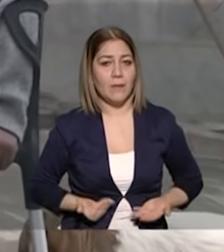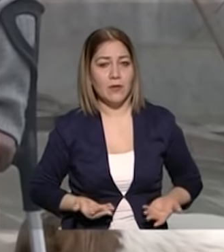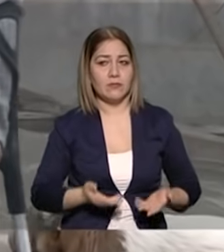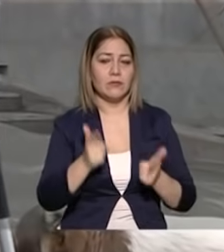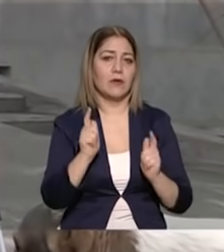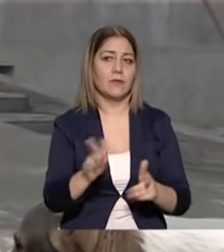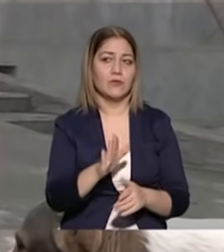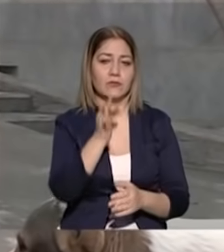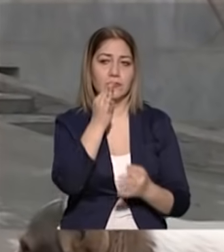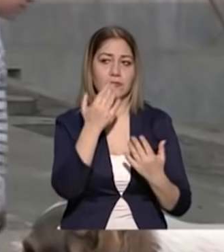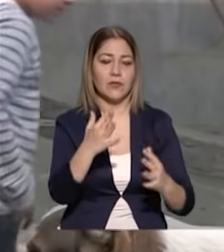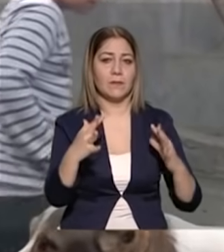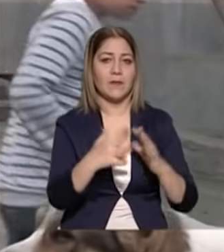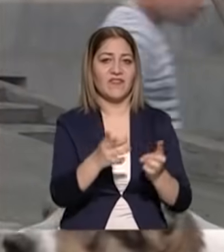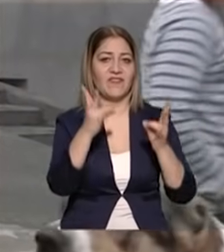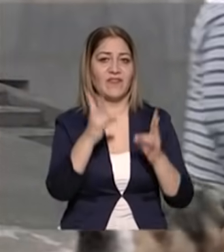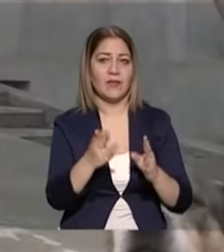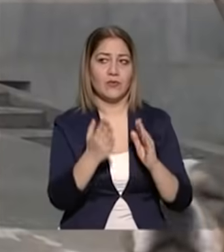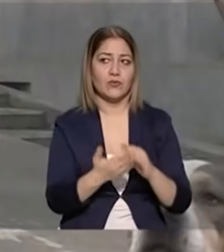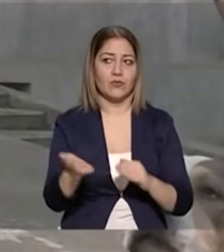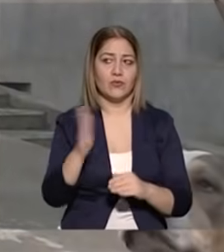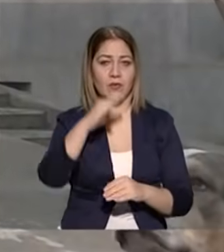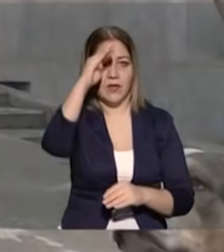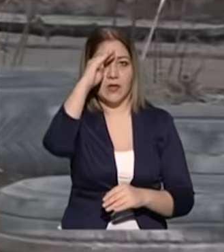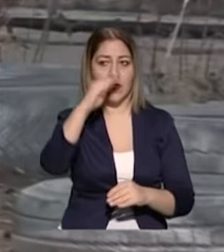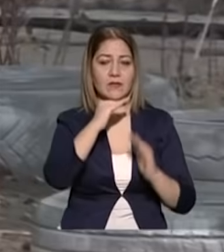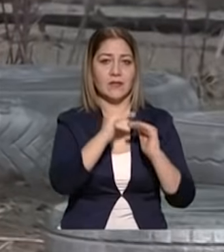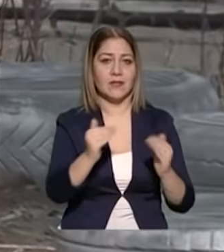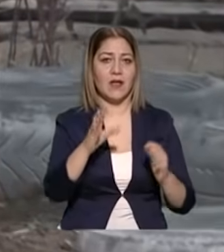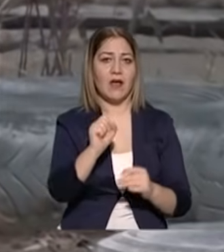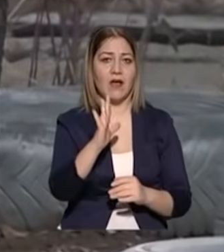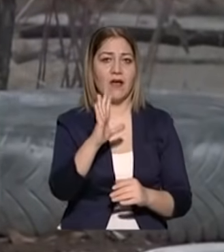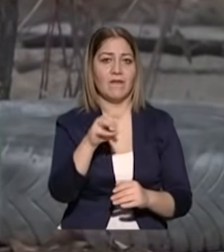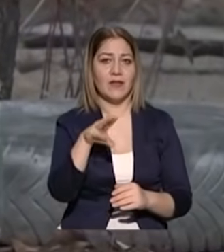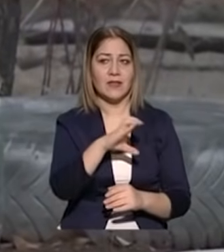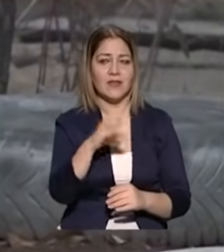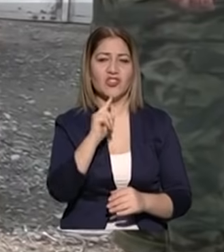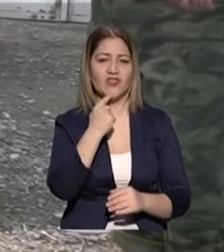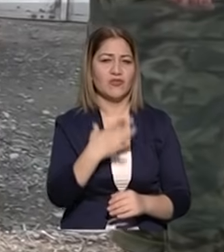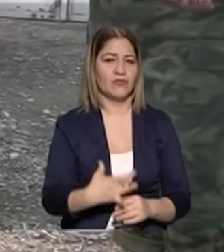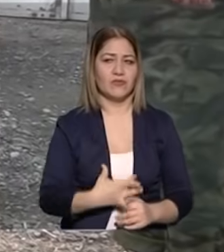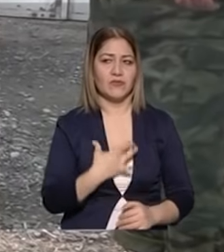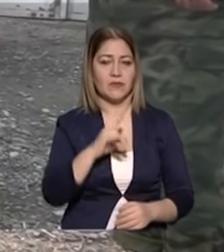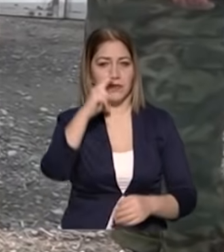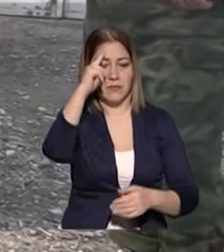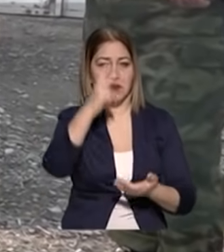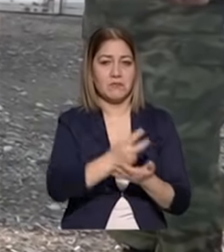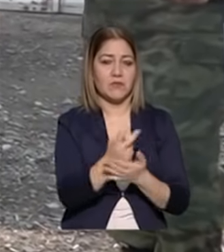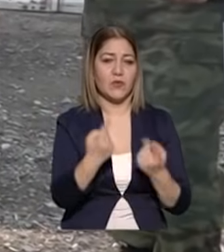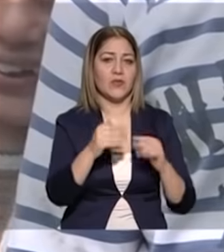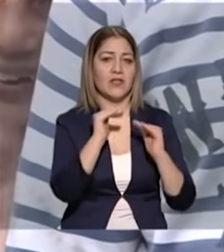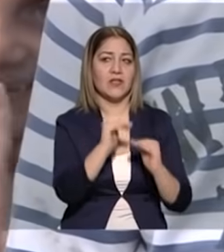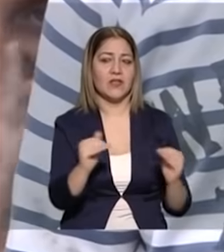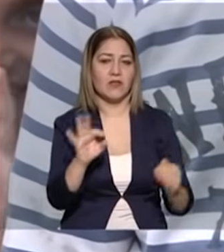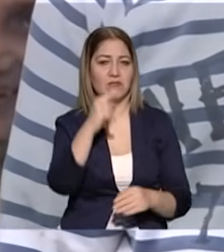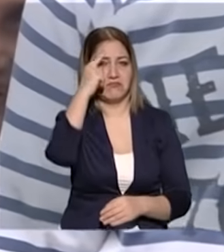չենք։ Պատերազմից վիրավորումով վերադարձած բազմազավակ հայրիկին ավետիսին դժվարություններով չես վախեցնի։ Իր մտահոգությունը մանկահասակ